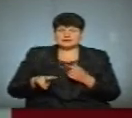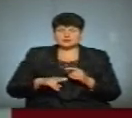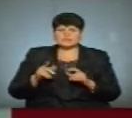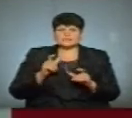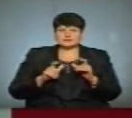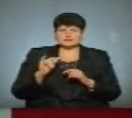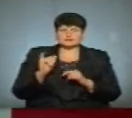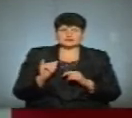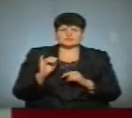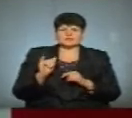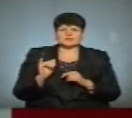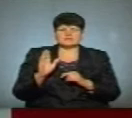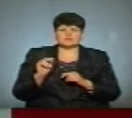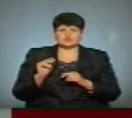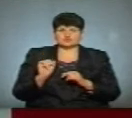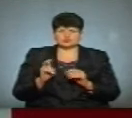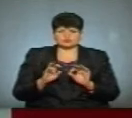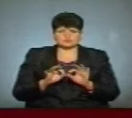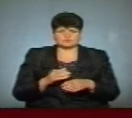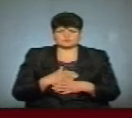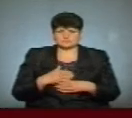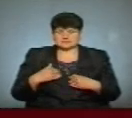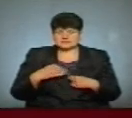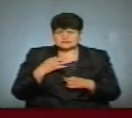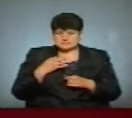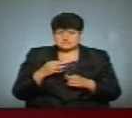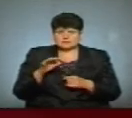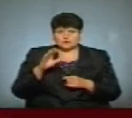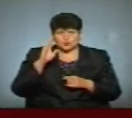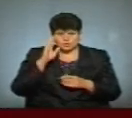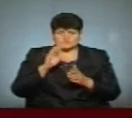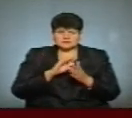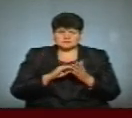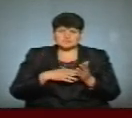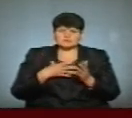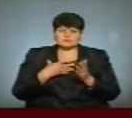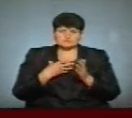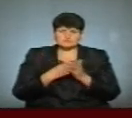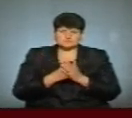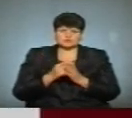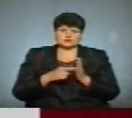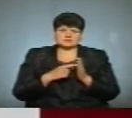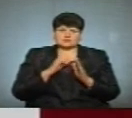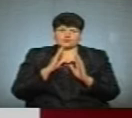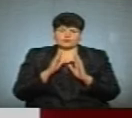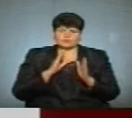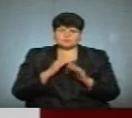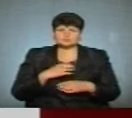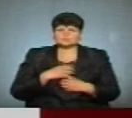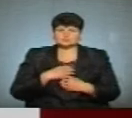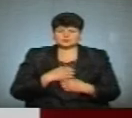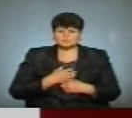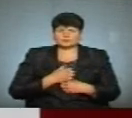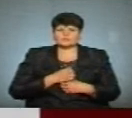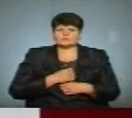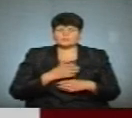інституту Ірина Іващук наразі це не коментує. Сказала, що про хлопця написала на своїй сторінці у Фейсбуці. Сумуємо. Він